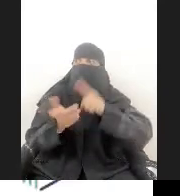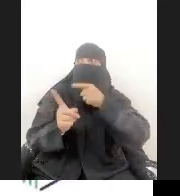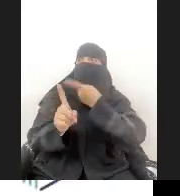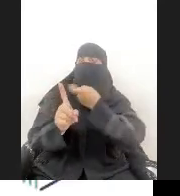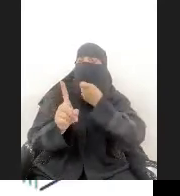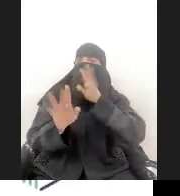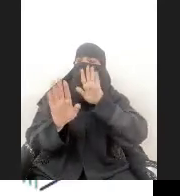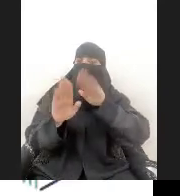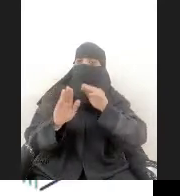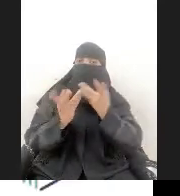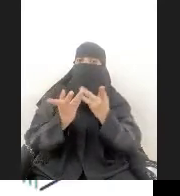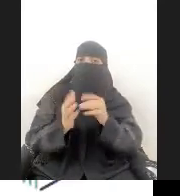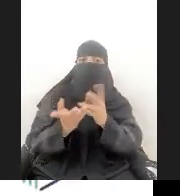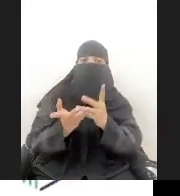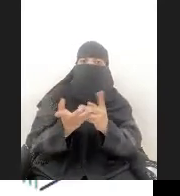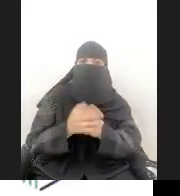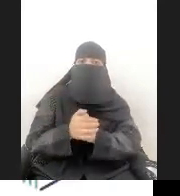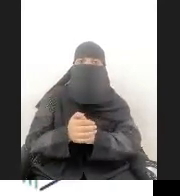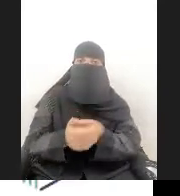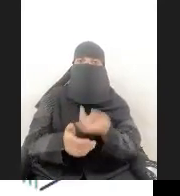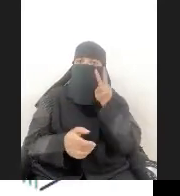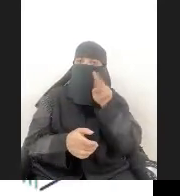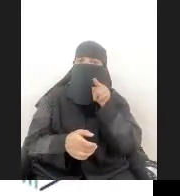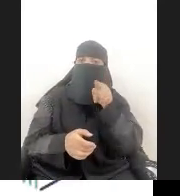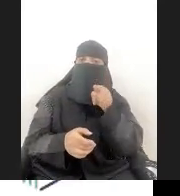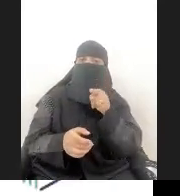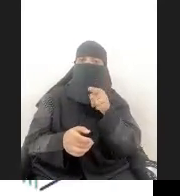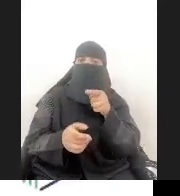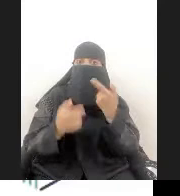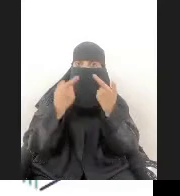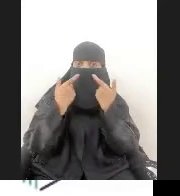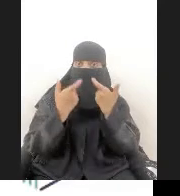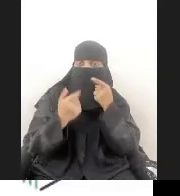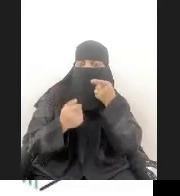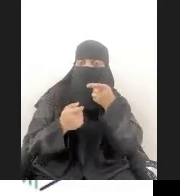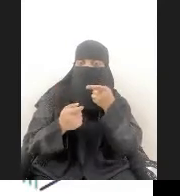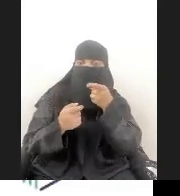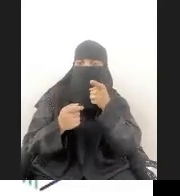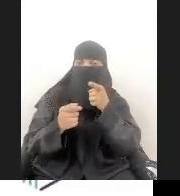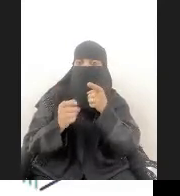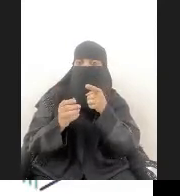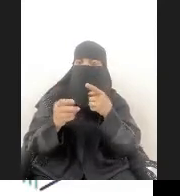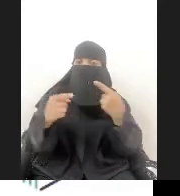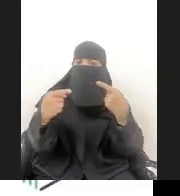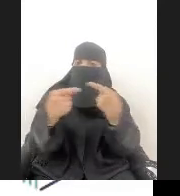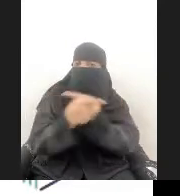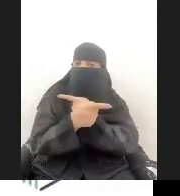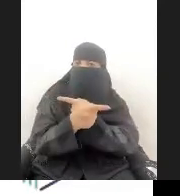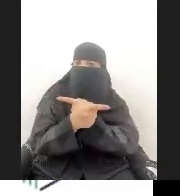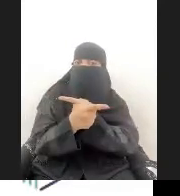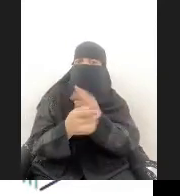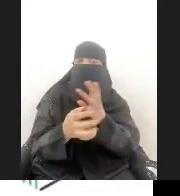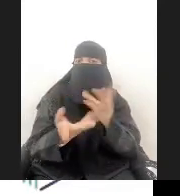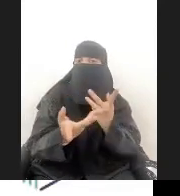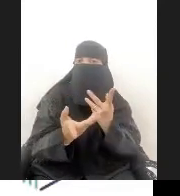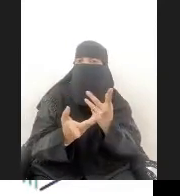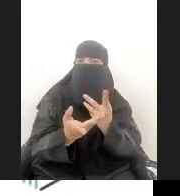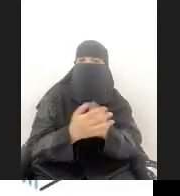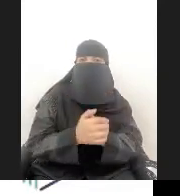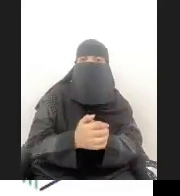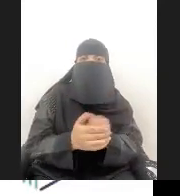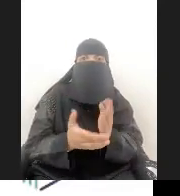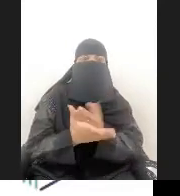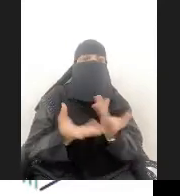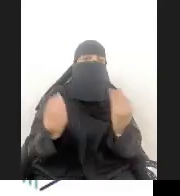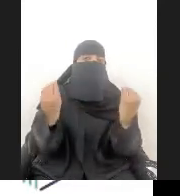المحتوى؟ إذن هذه المرحلة لو تلاحظ الأمر نوعا ما معكوس، نحدد الهدف، نحدد أساليب التقييم. أين الأنشطة؟ الآن يأتي